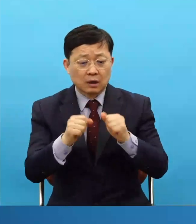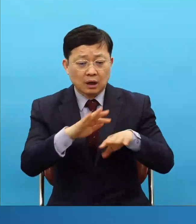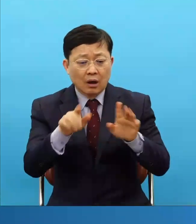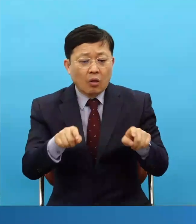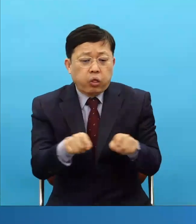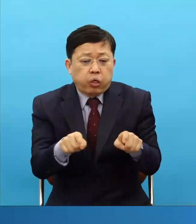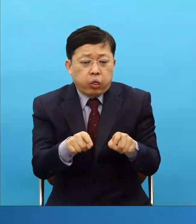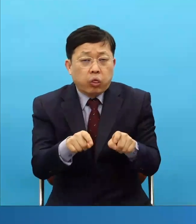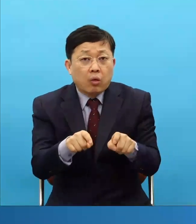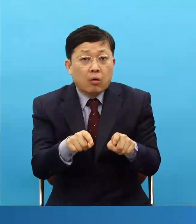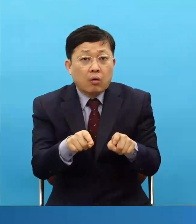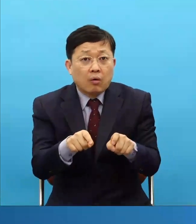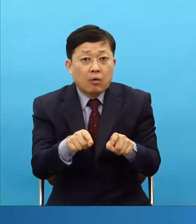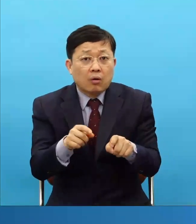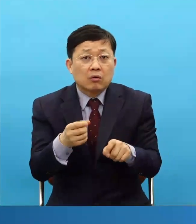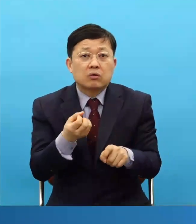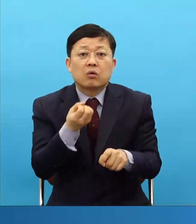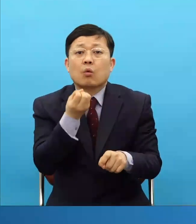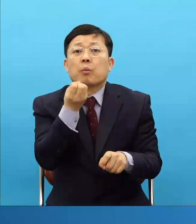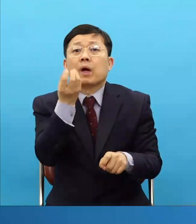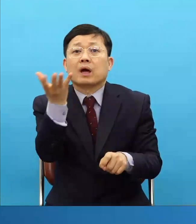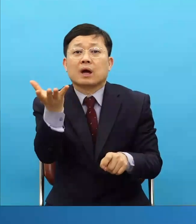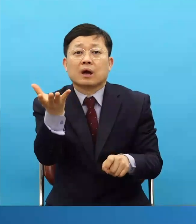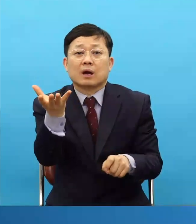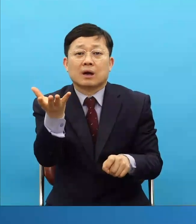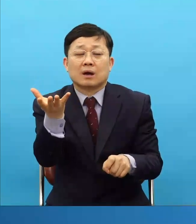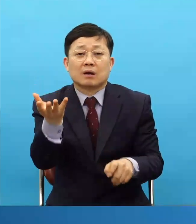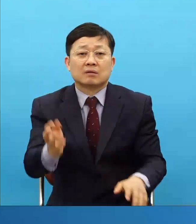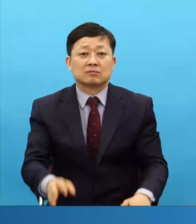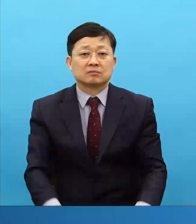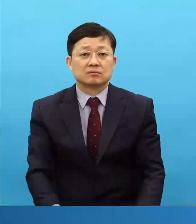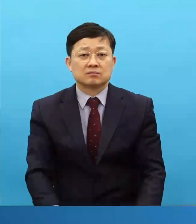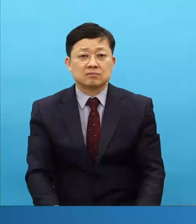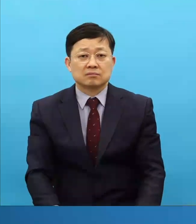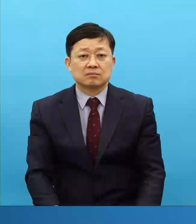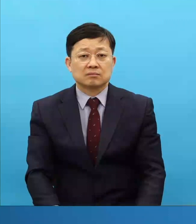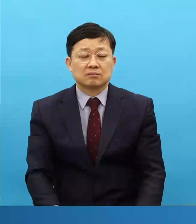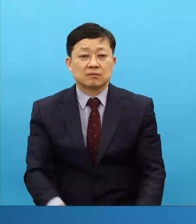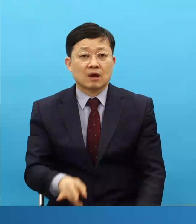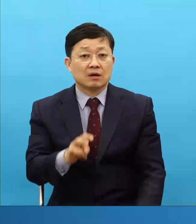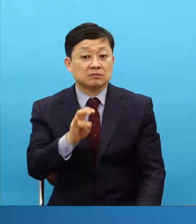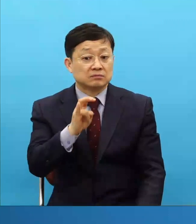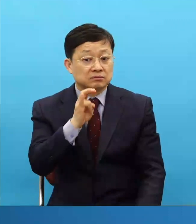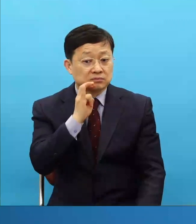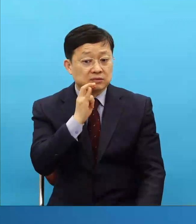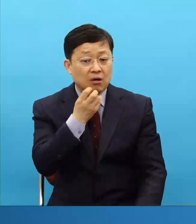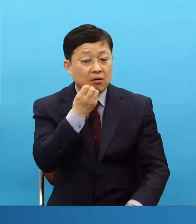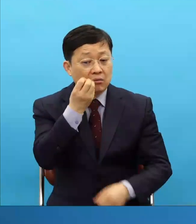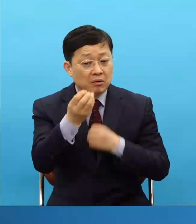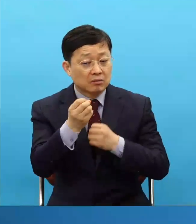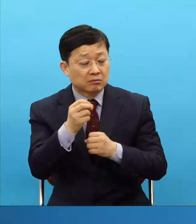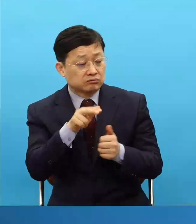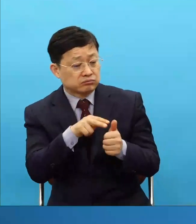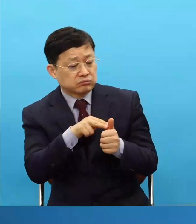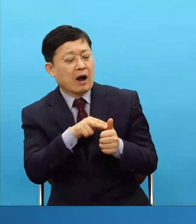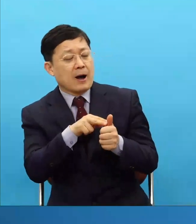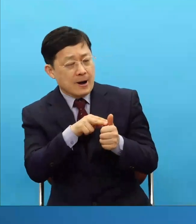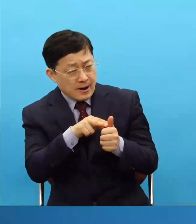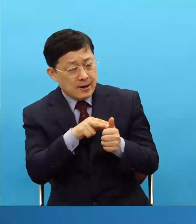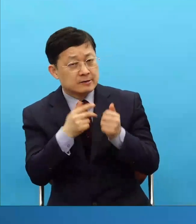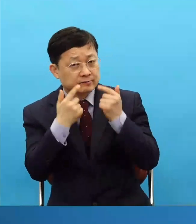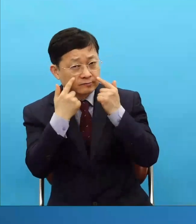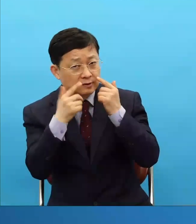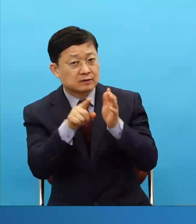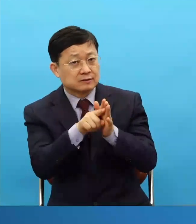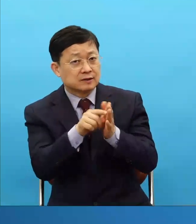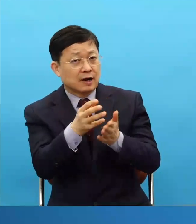all the leaders in Canaan have run away, and those who are left have no power. 확신과 갖게 된 거죠. And so that's how they were able to gain confidence. 자,